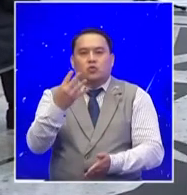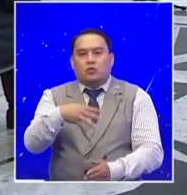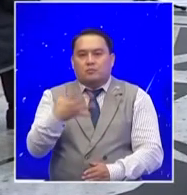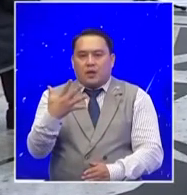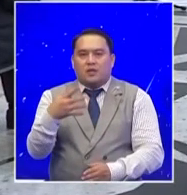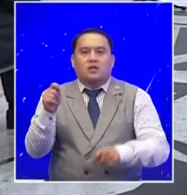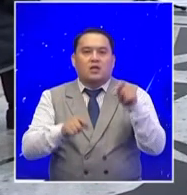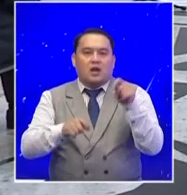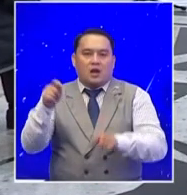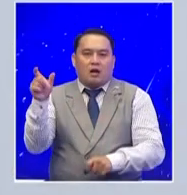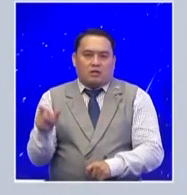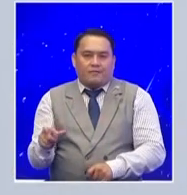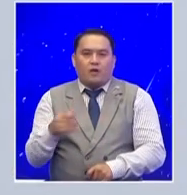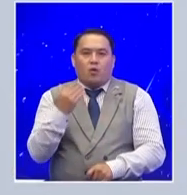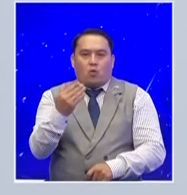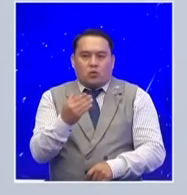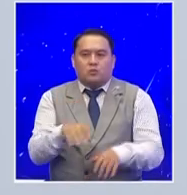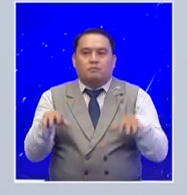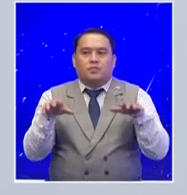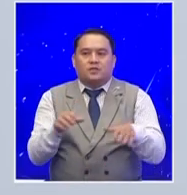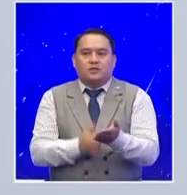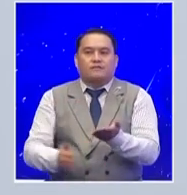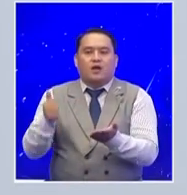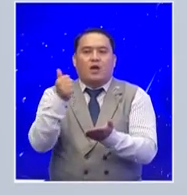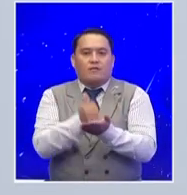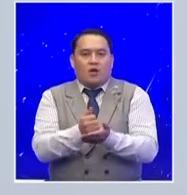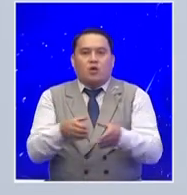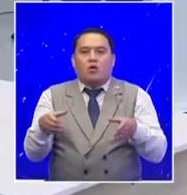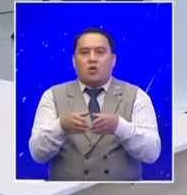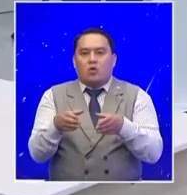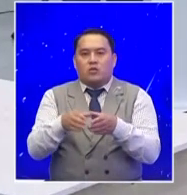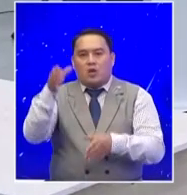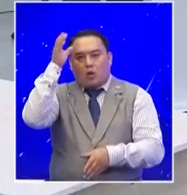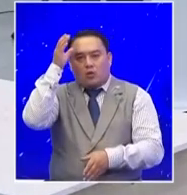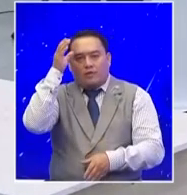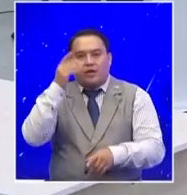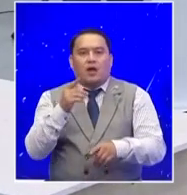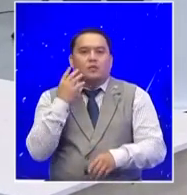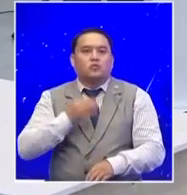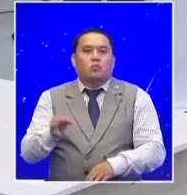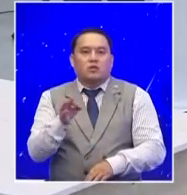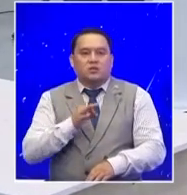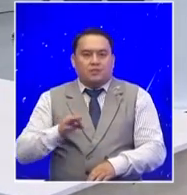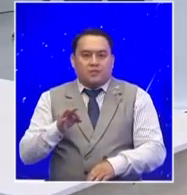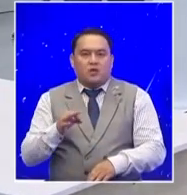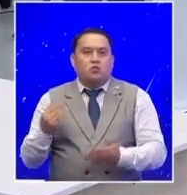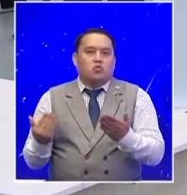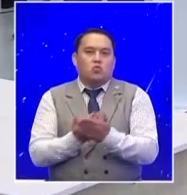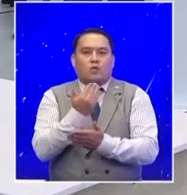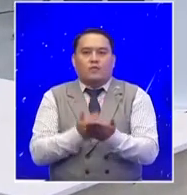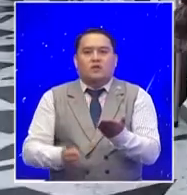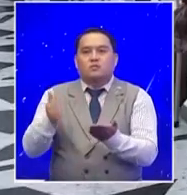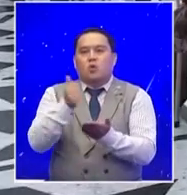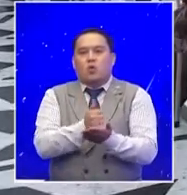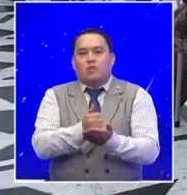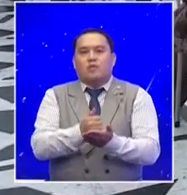делегатов. По итогам заседания он стал председателем профсоюзной организации работников науки и образования Алматинской области.